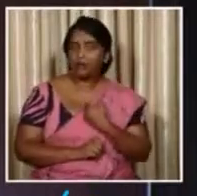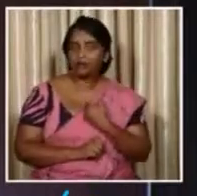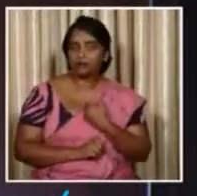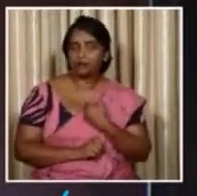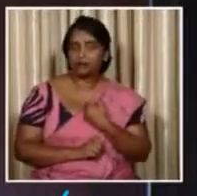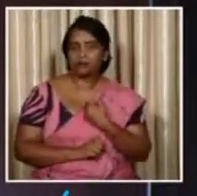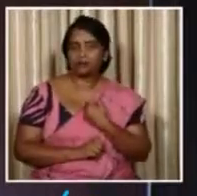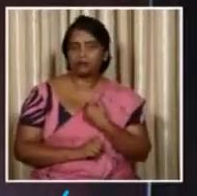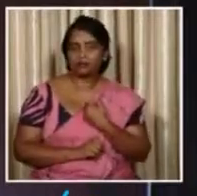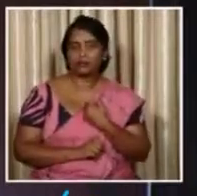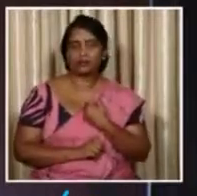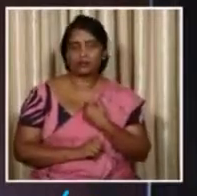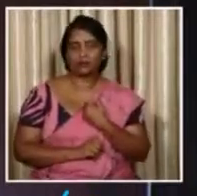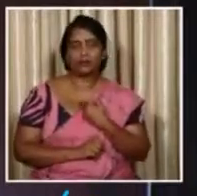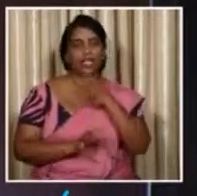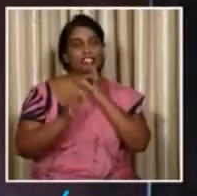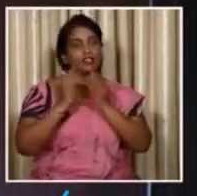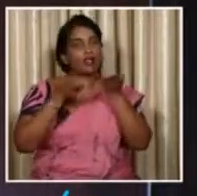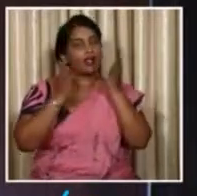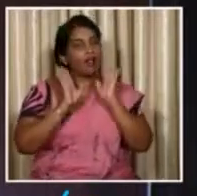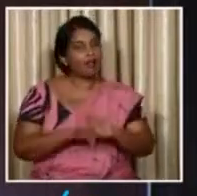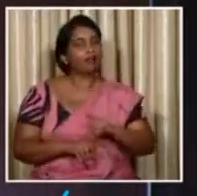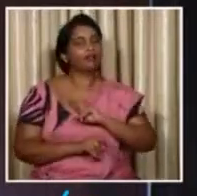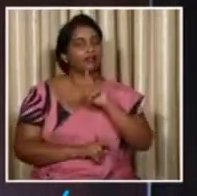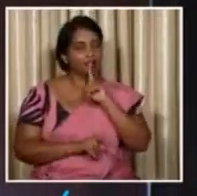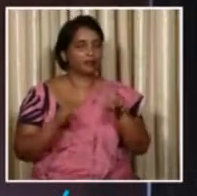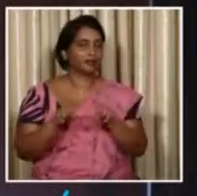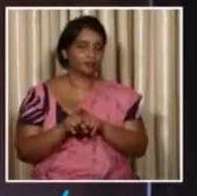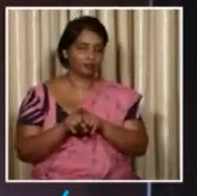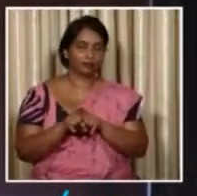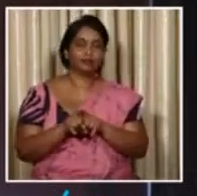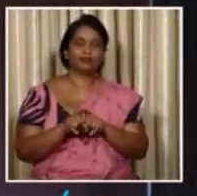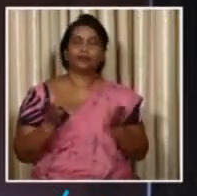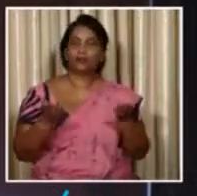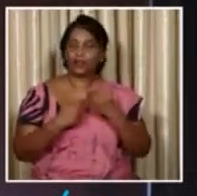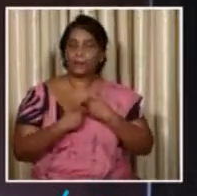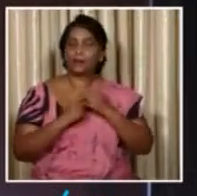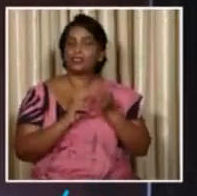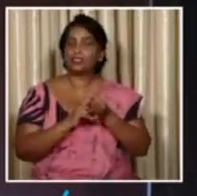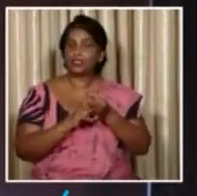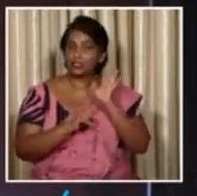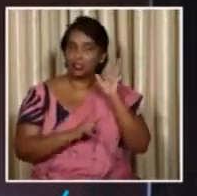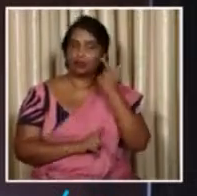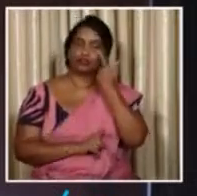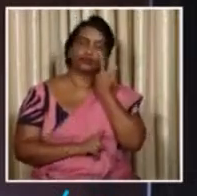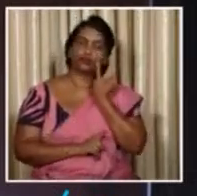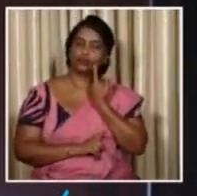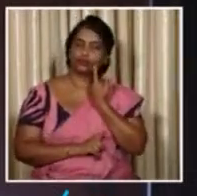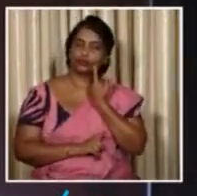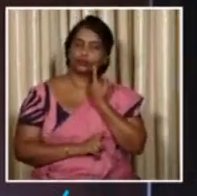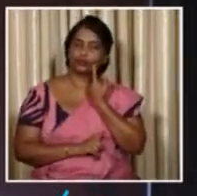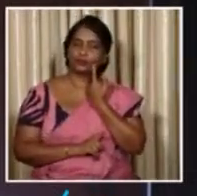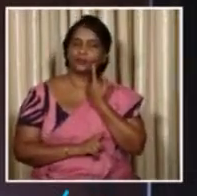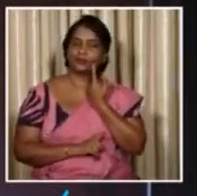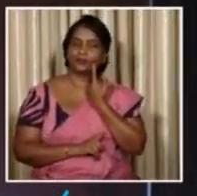උන්වහන්සේ. I think අර සින්දුව මට අවසන් කරන්න තියෙන්නේ මෙහෙමයි. අපේ ජනපතිත් අසරණ